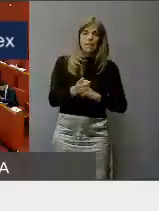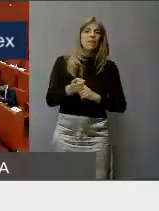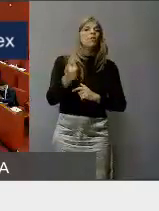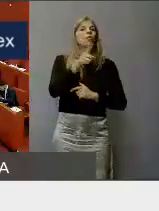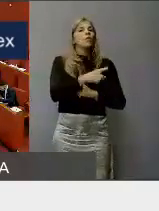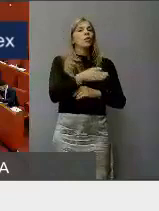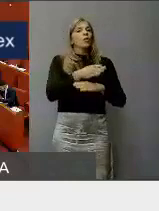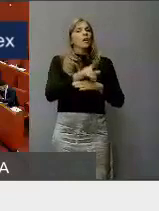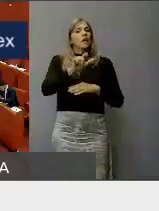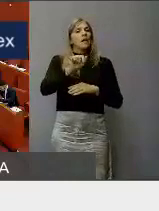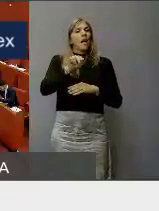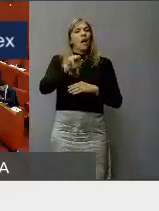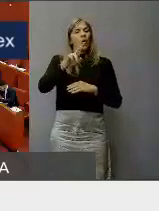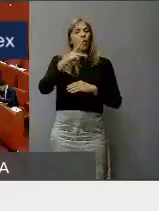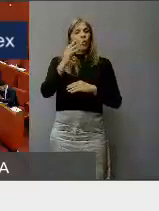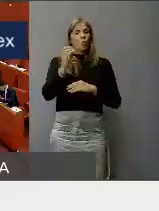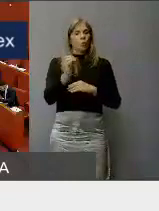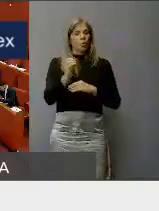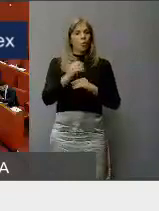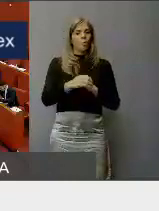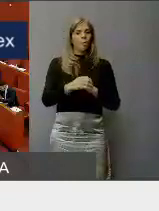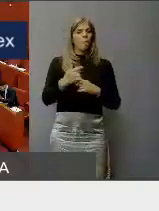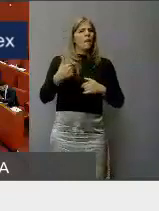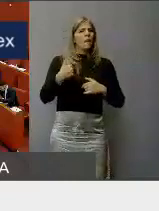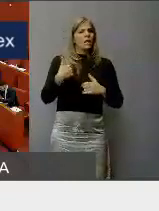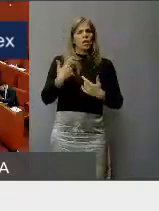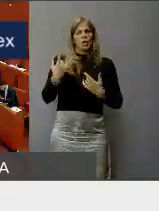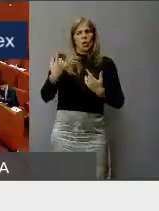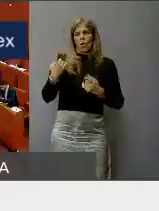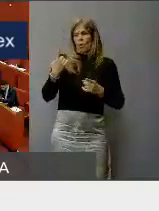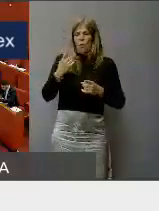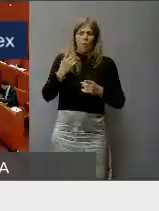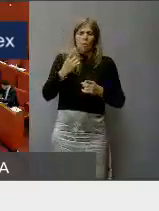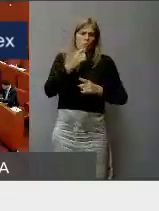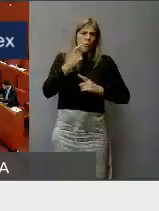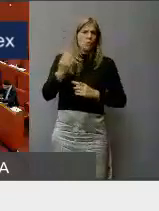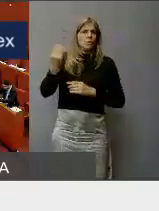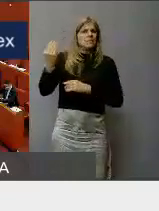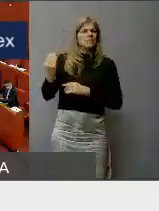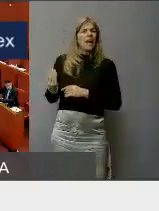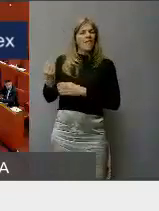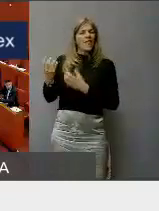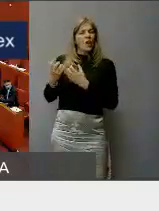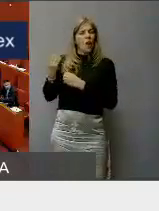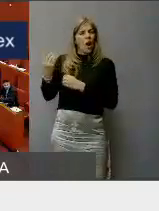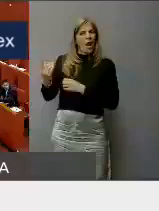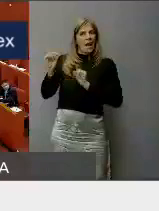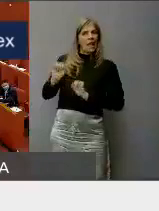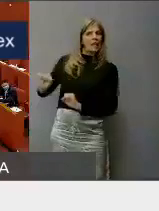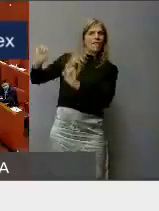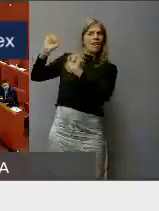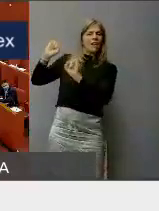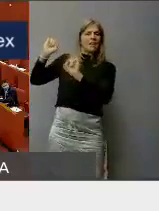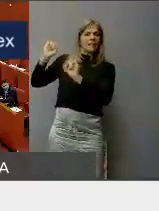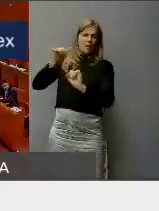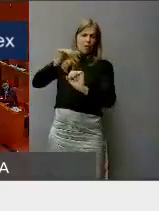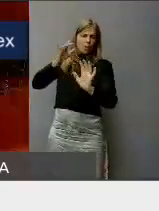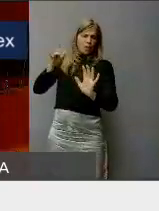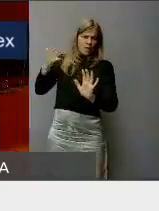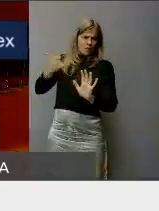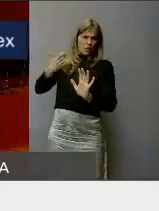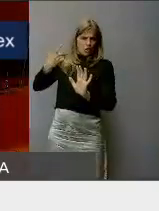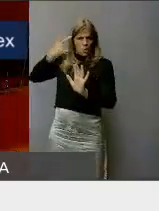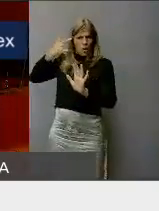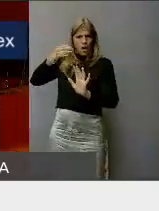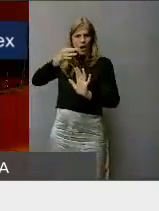sì grazie io non sono qui per difendere la collega perché non ha bisogno di essere difesa però siete diciamo abbastanza